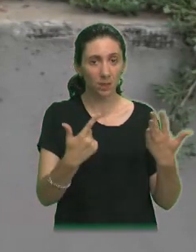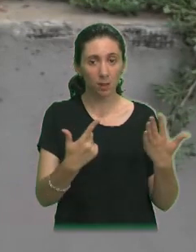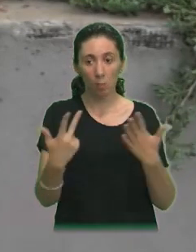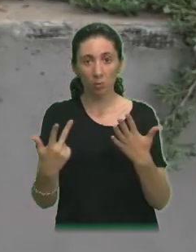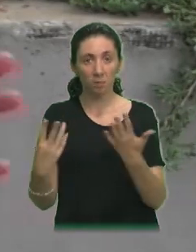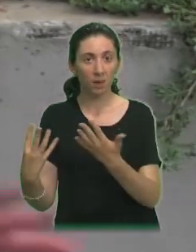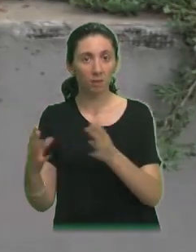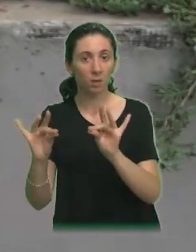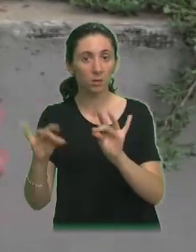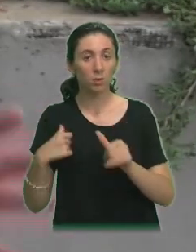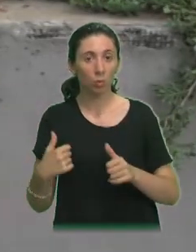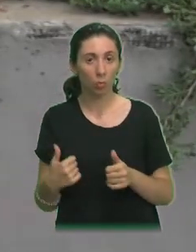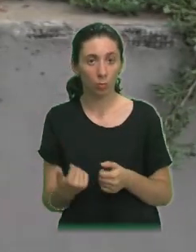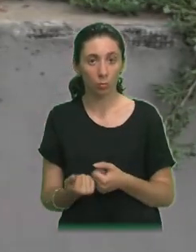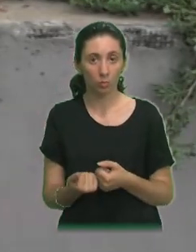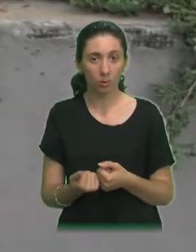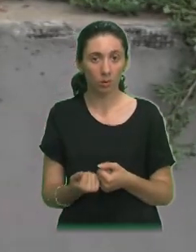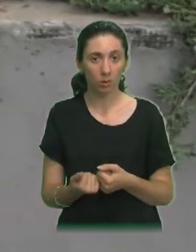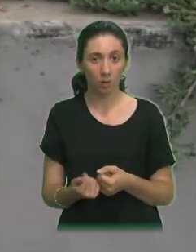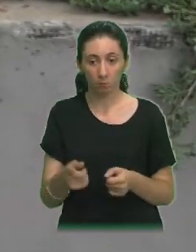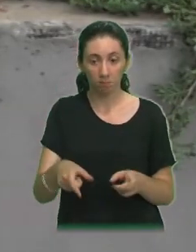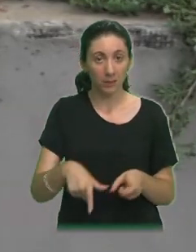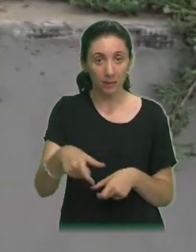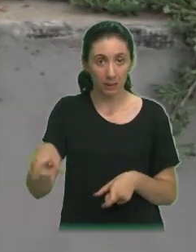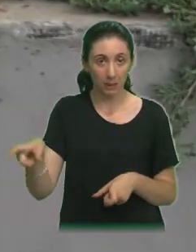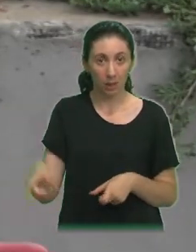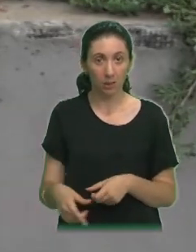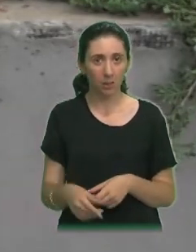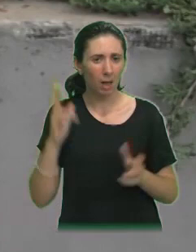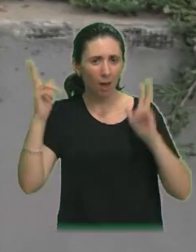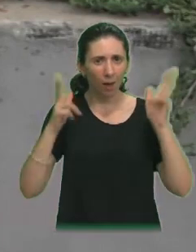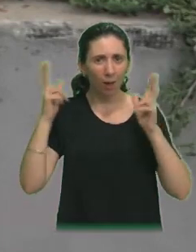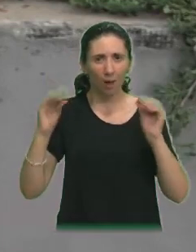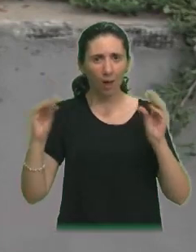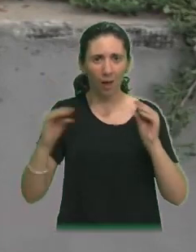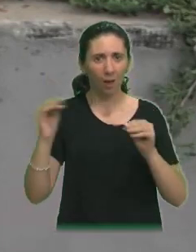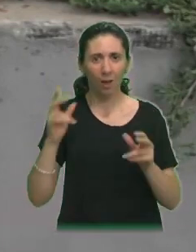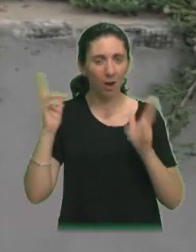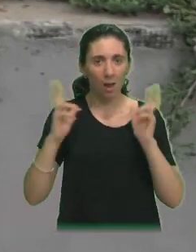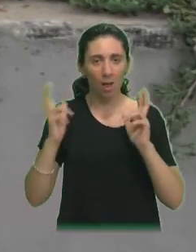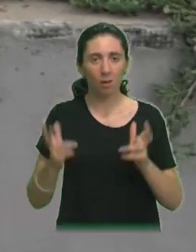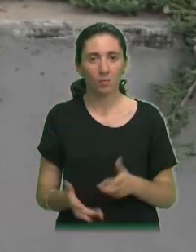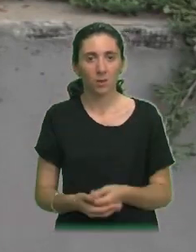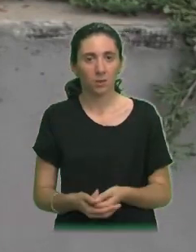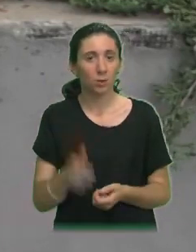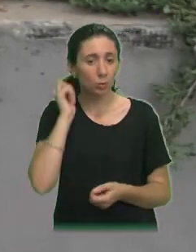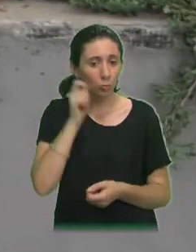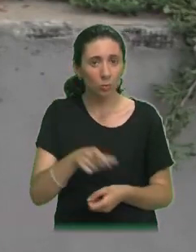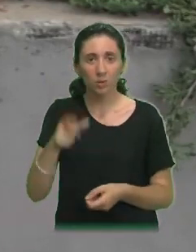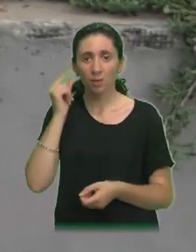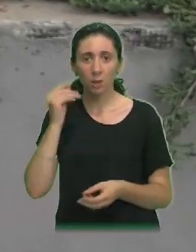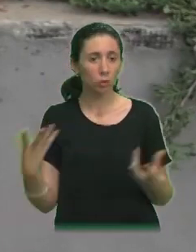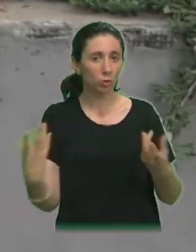stazi, cika, vika, galama, curice, dečki zajedno s guštom pod